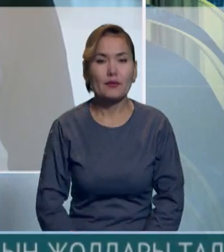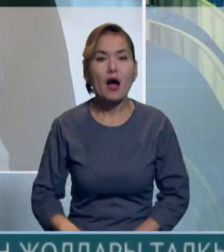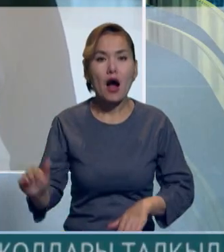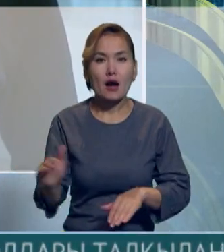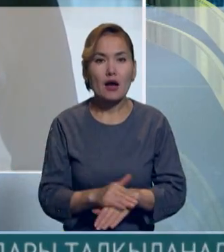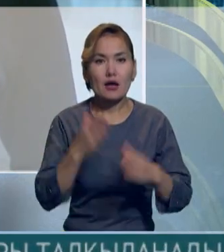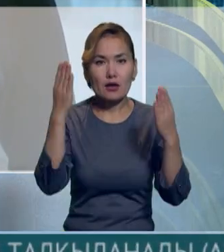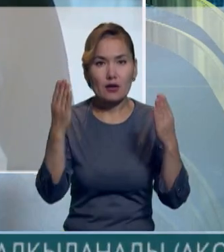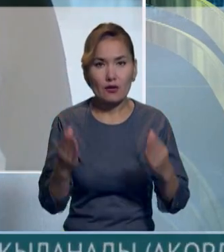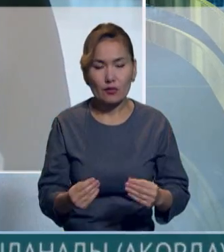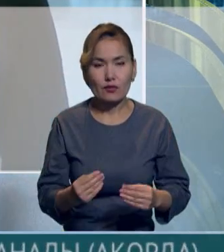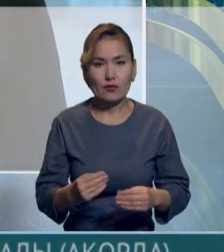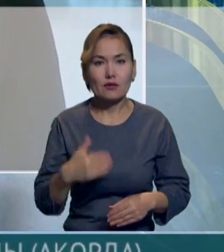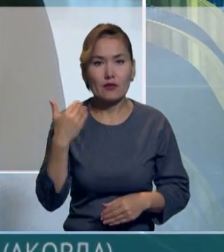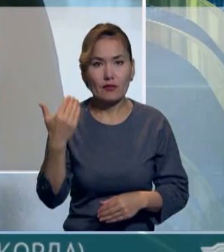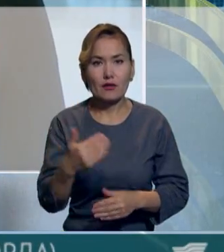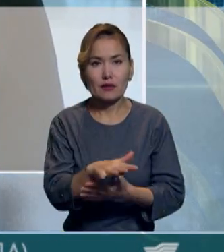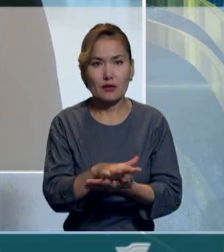күн, тізгін өзіңде.